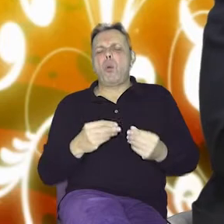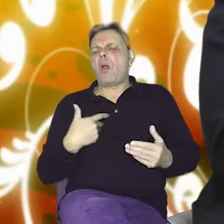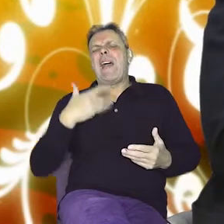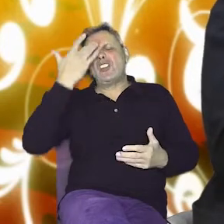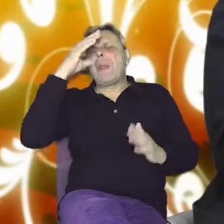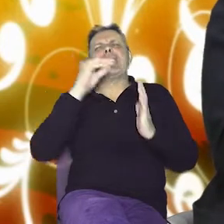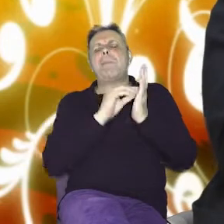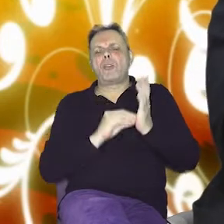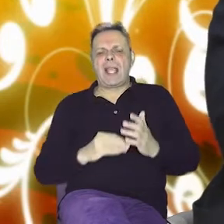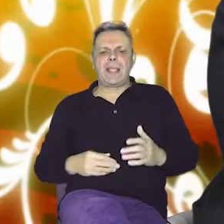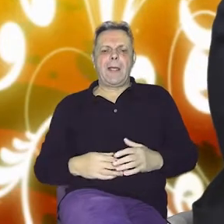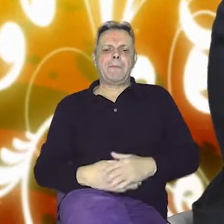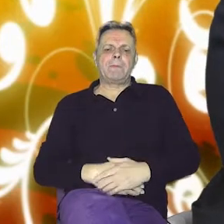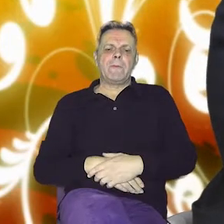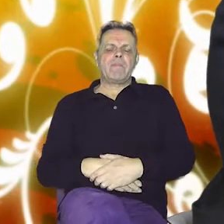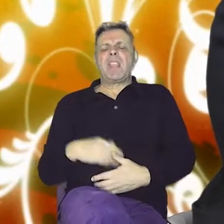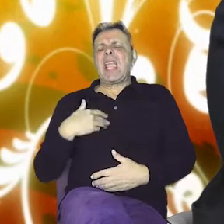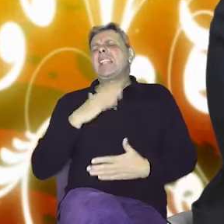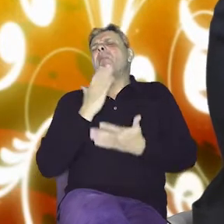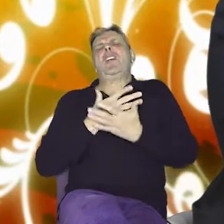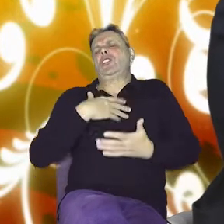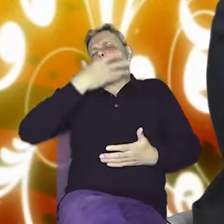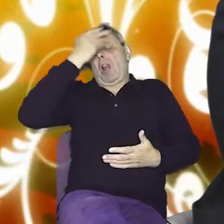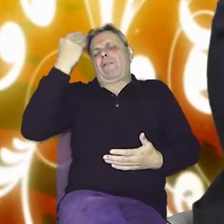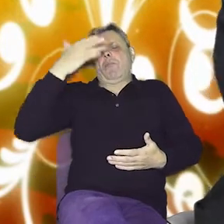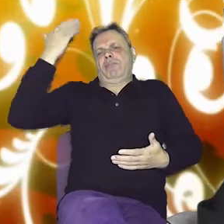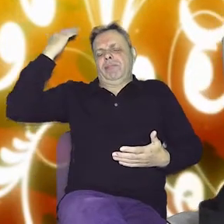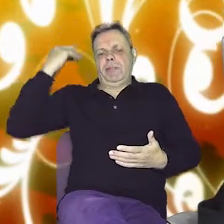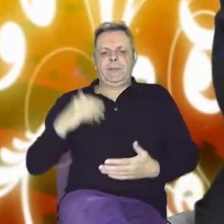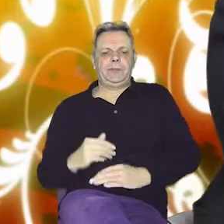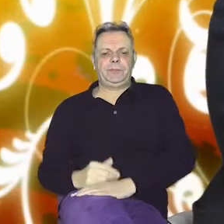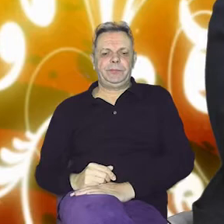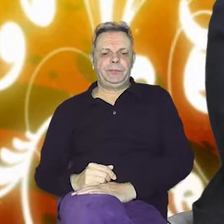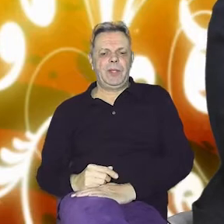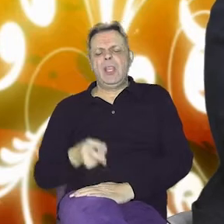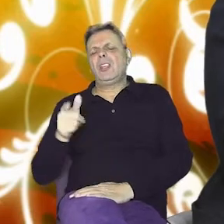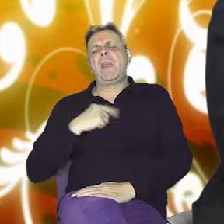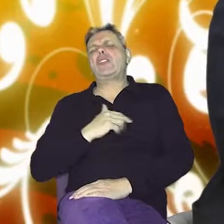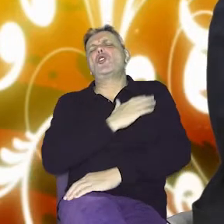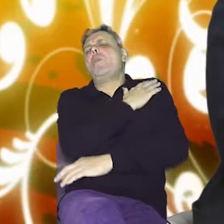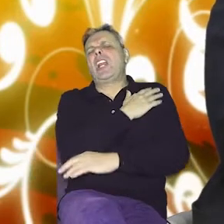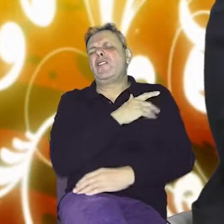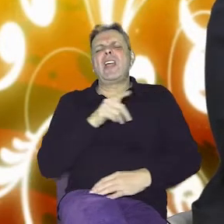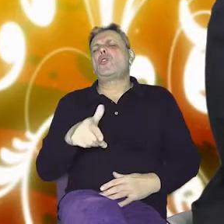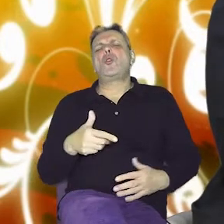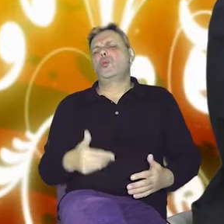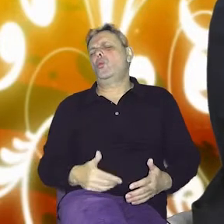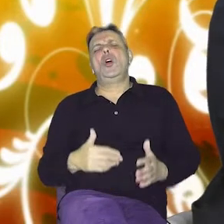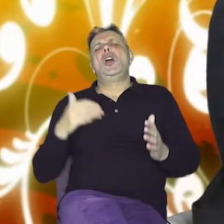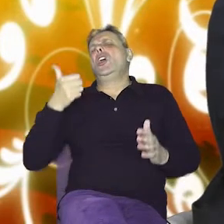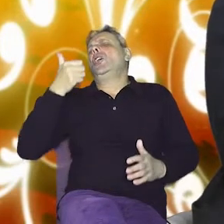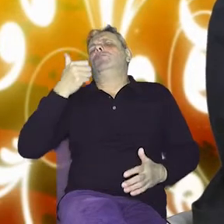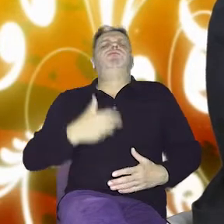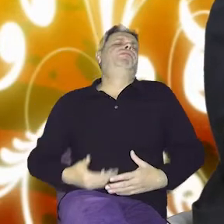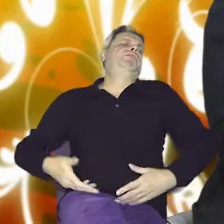znam podataka, ne znam te podatke, već sam ih zaboravio. Neću se ne otrećivati, to su stotine